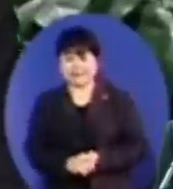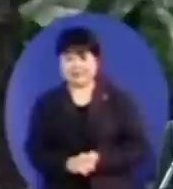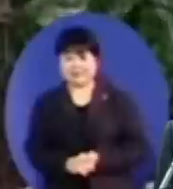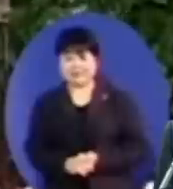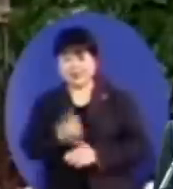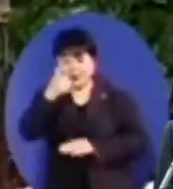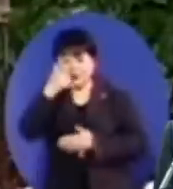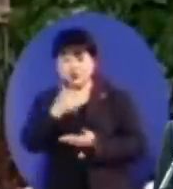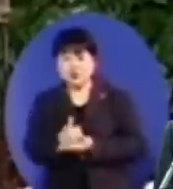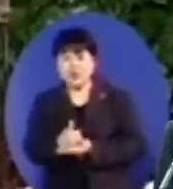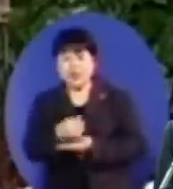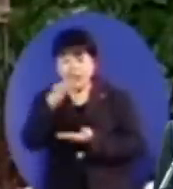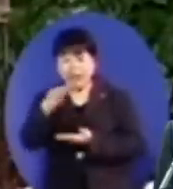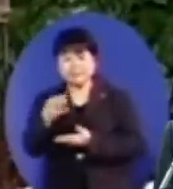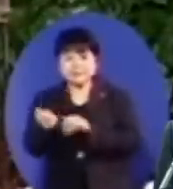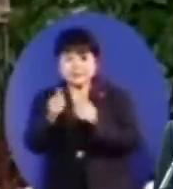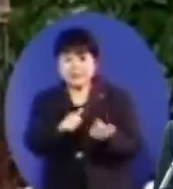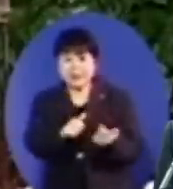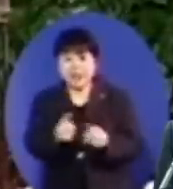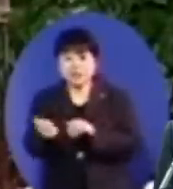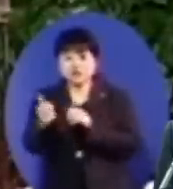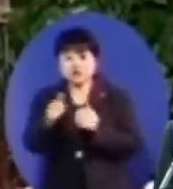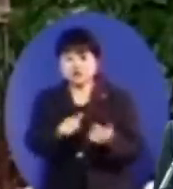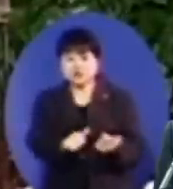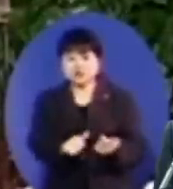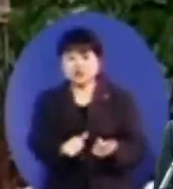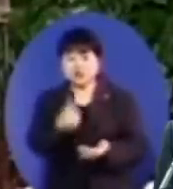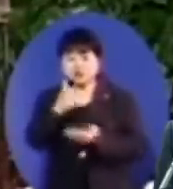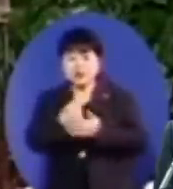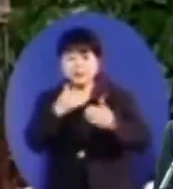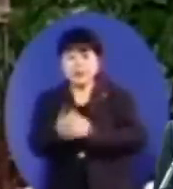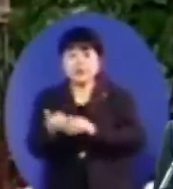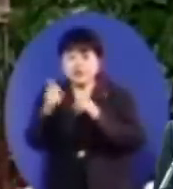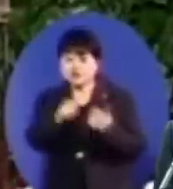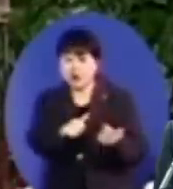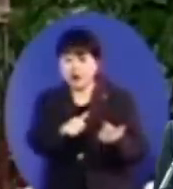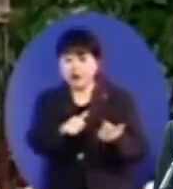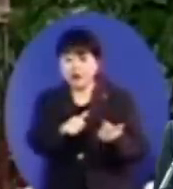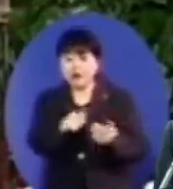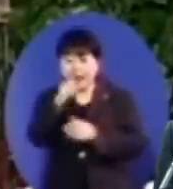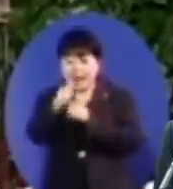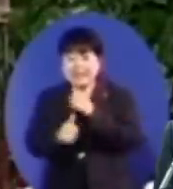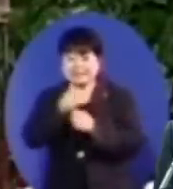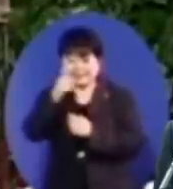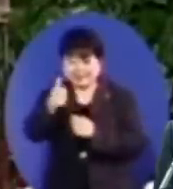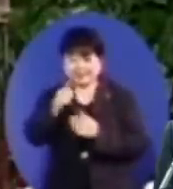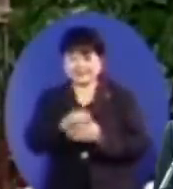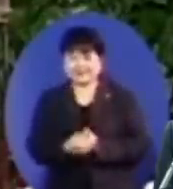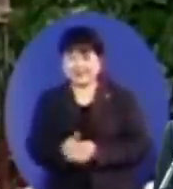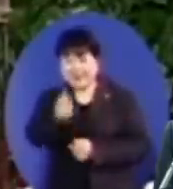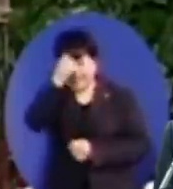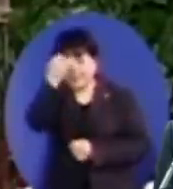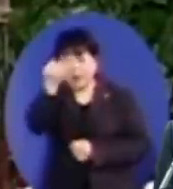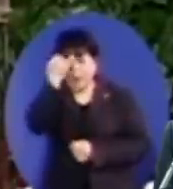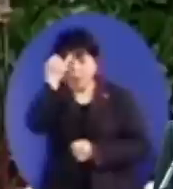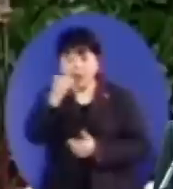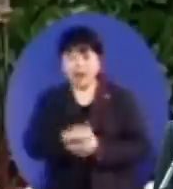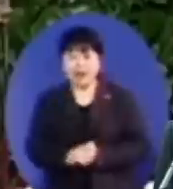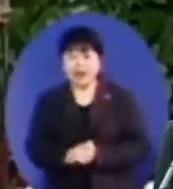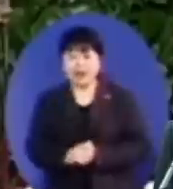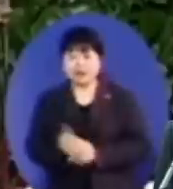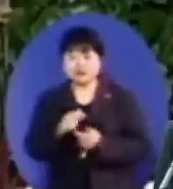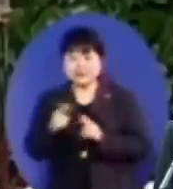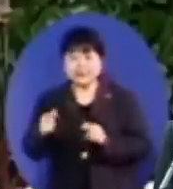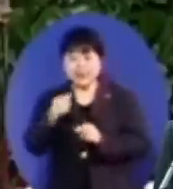죄의 값은 사망입니다. 죽는다는 것이 죄 때문에 죽는 것입니다. 원래 하나님은 아담과 하와를 안